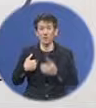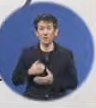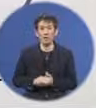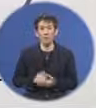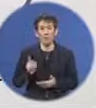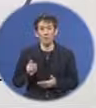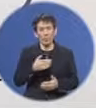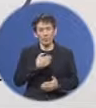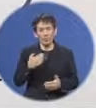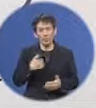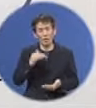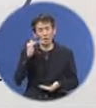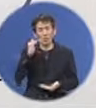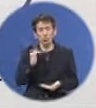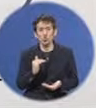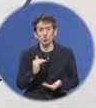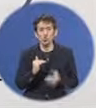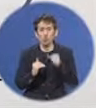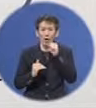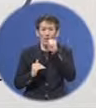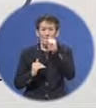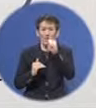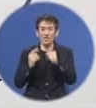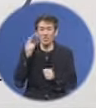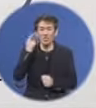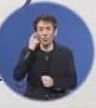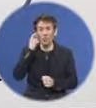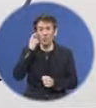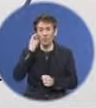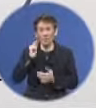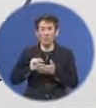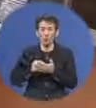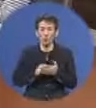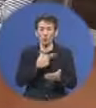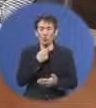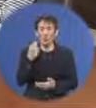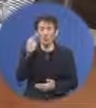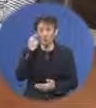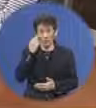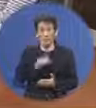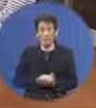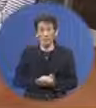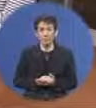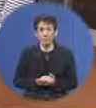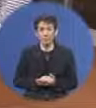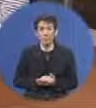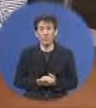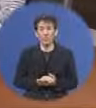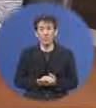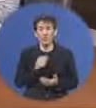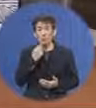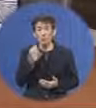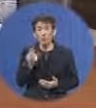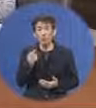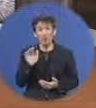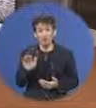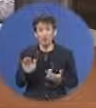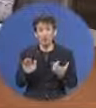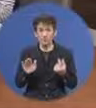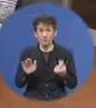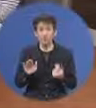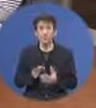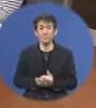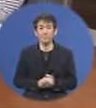るだけ少ない方がいいかもしれないから、いろんな努力はしていこうと、はい、 そして第3の柱の2つ目なんですけれども、は